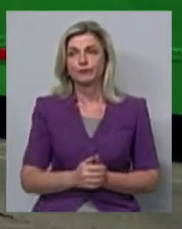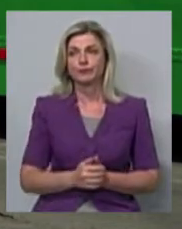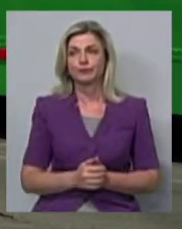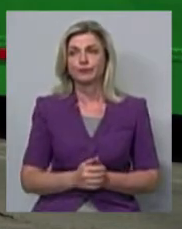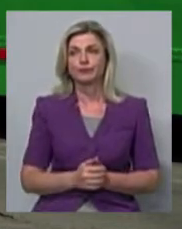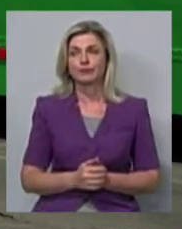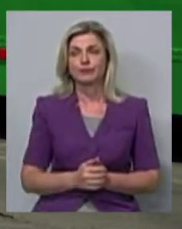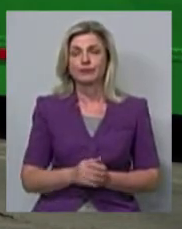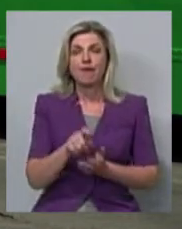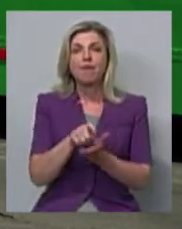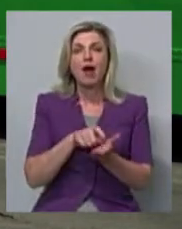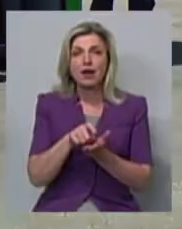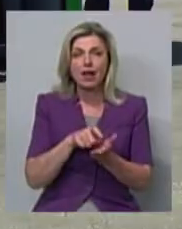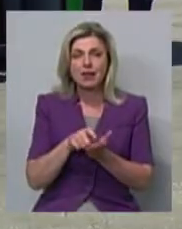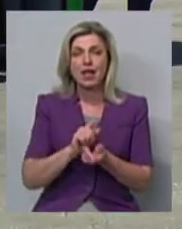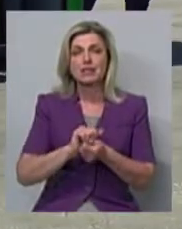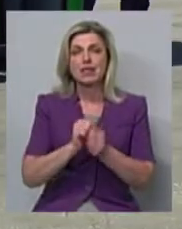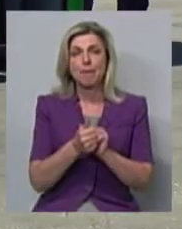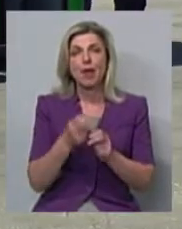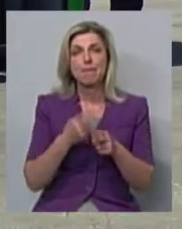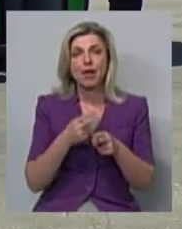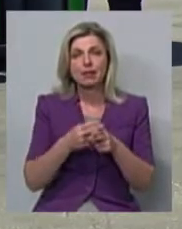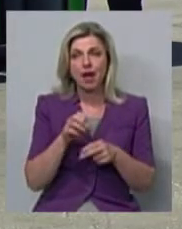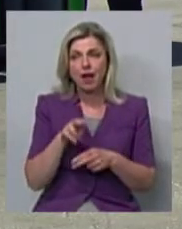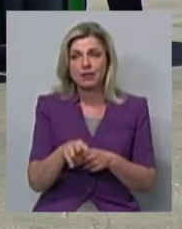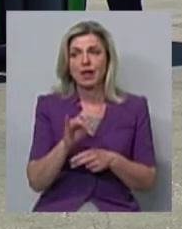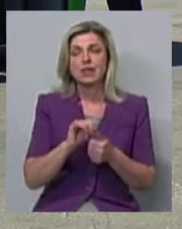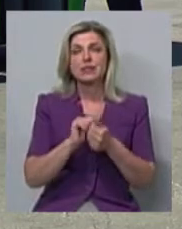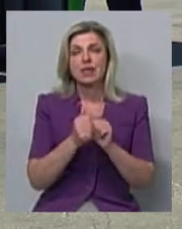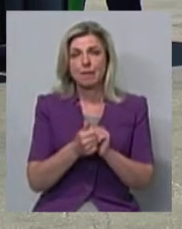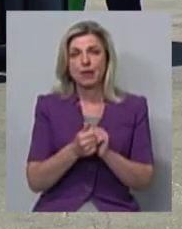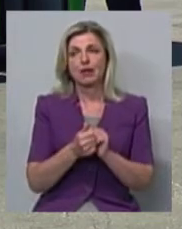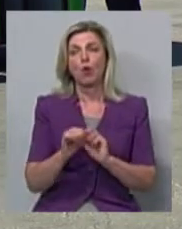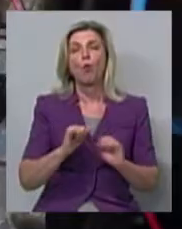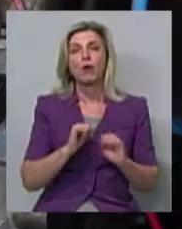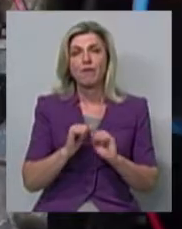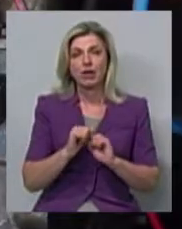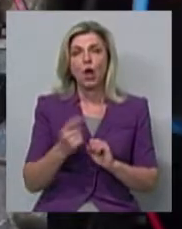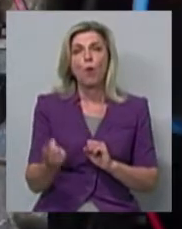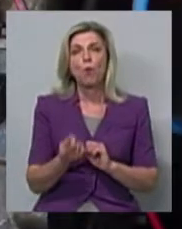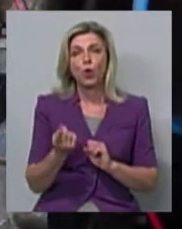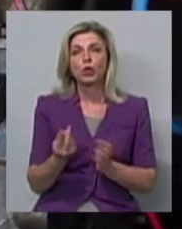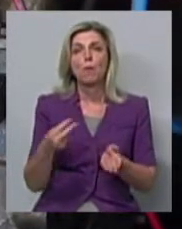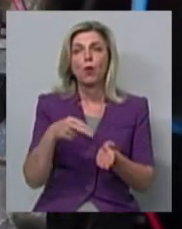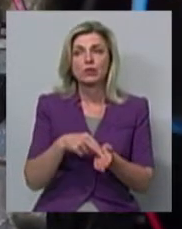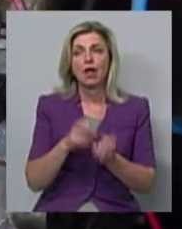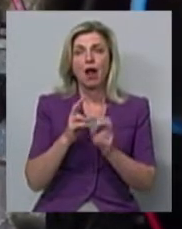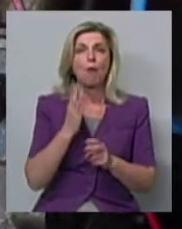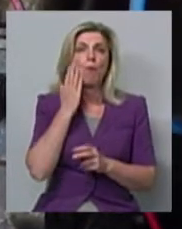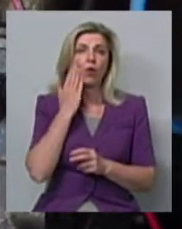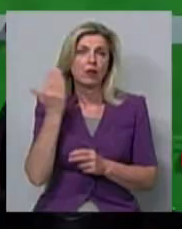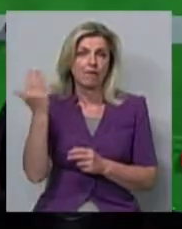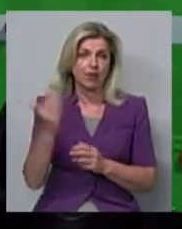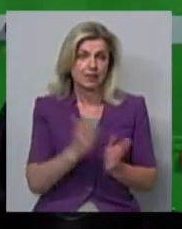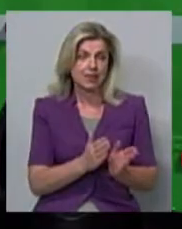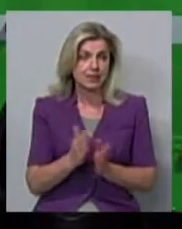З кузова поварили, замінили метал, замінили всі дроти, замінили блок управління. Мотори все поставили за молдавською системою. Коли ми